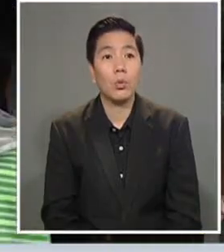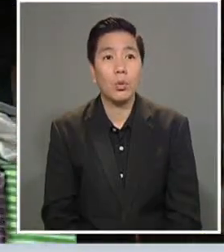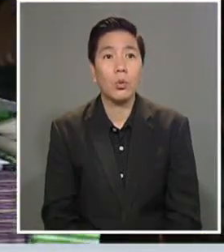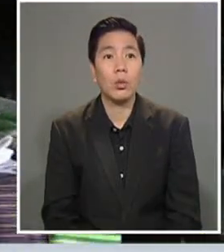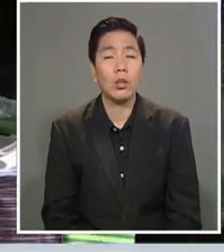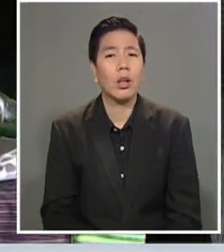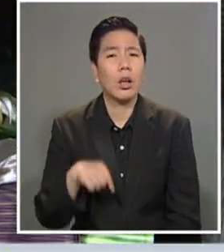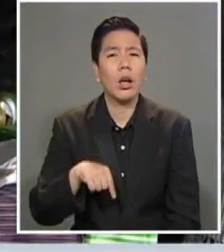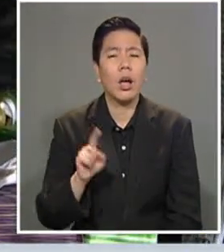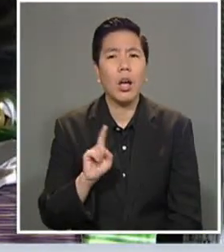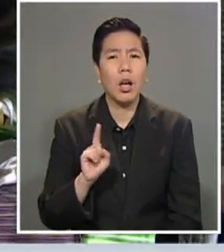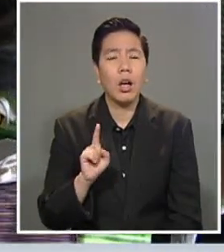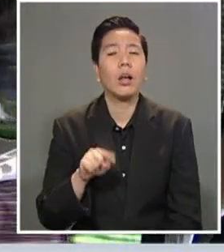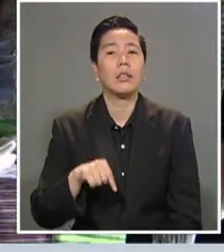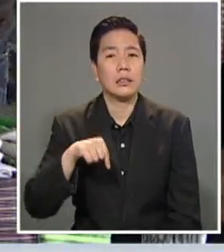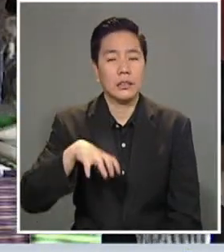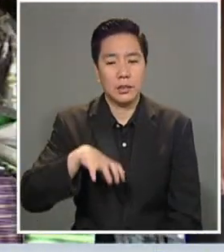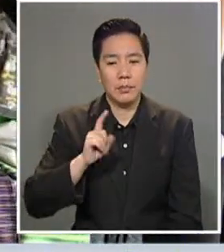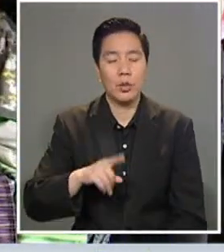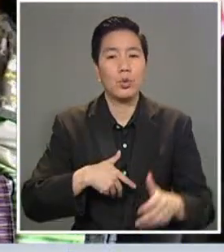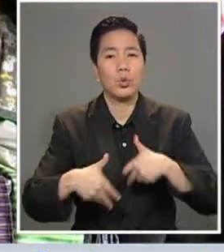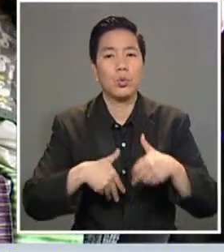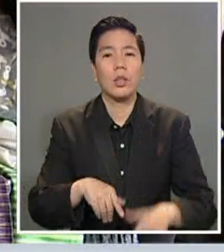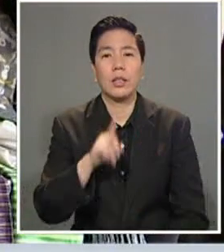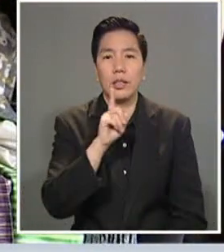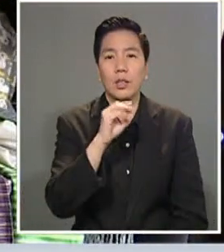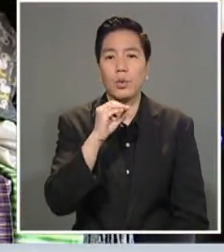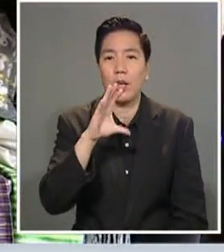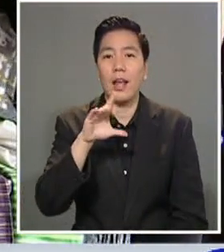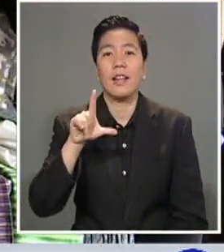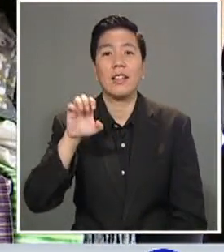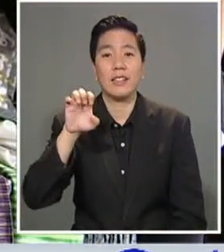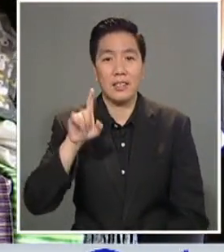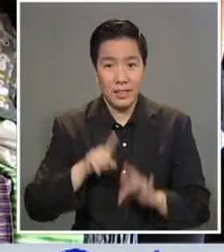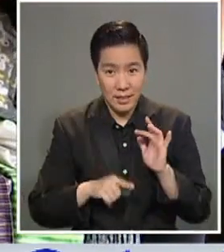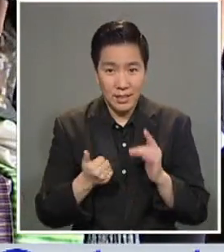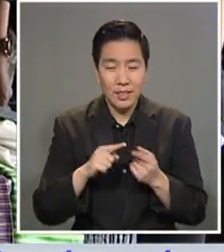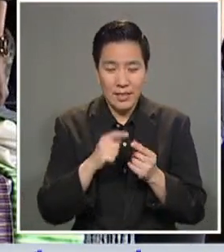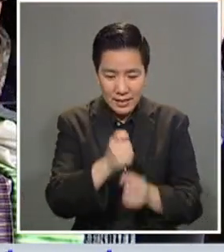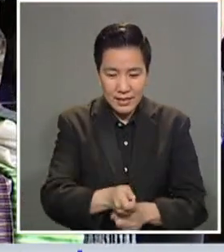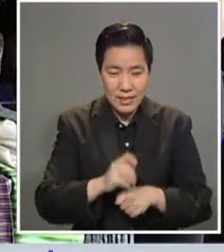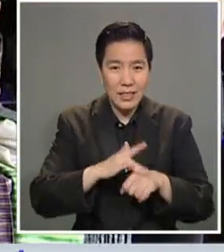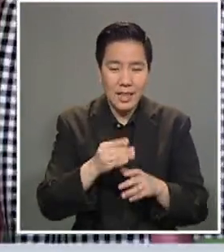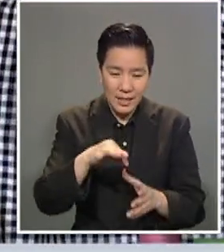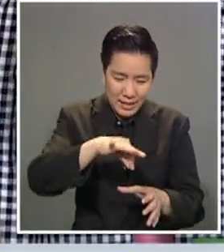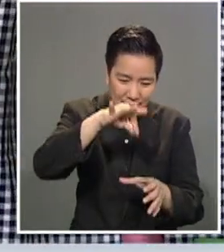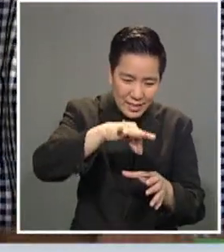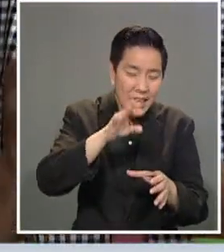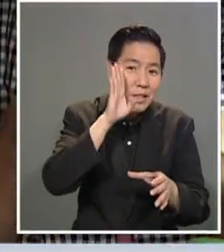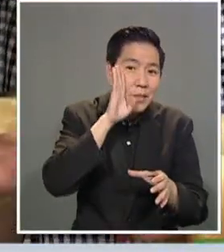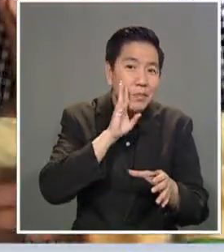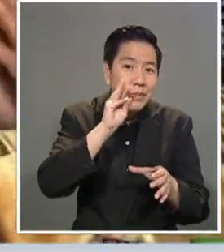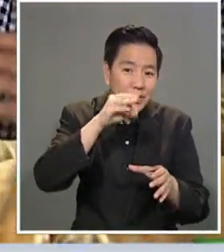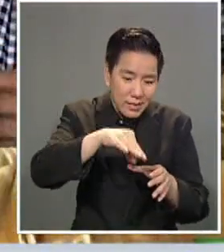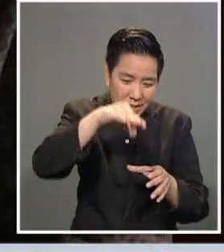ที่นี่อะไรฮะเนี่ย ที่นี่คือวิสาหกิจชุมชน105ลี้เกษตรอินทรีย์ค่ะ แล้ว น ี่อะไ รค ะลำไย ชาลำไย105ลี้ ชาลำไย105